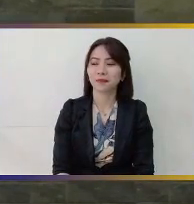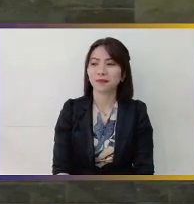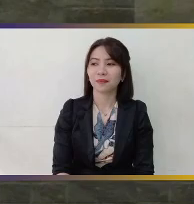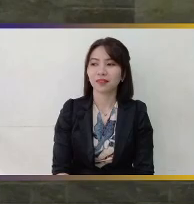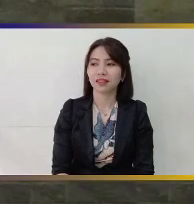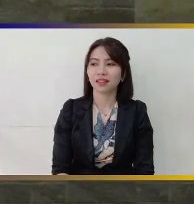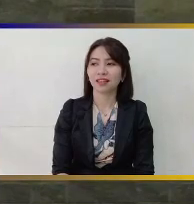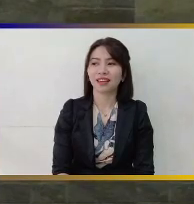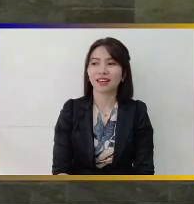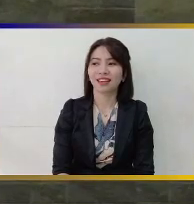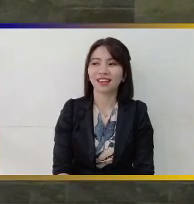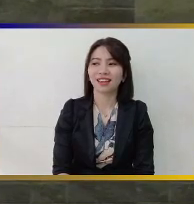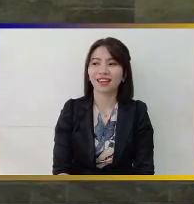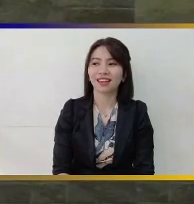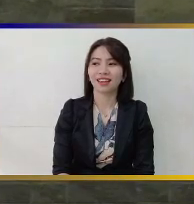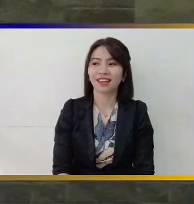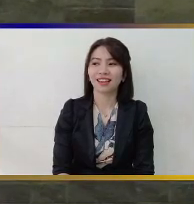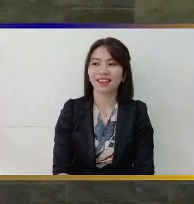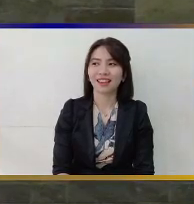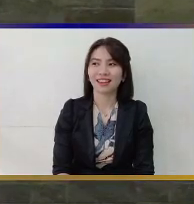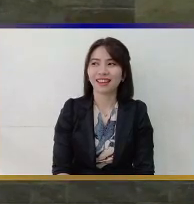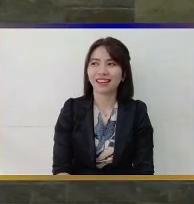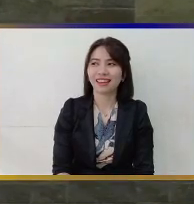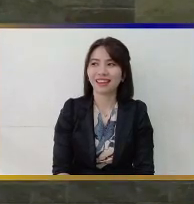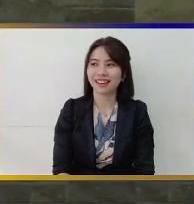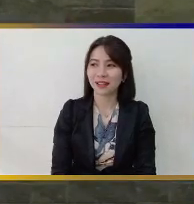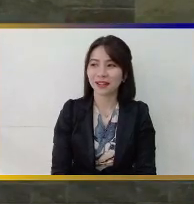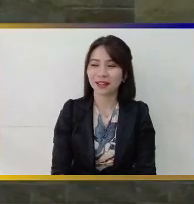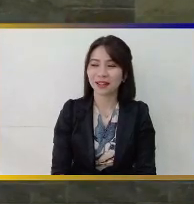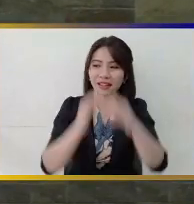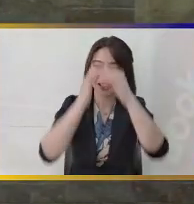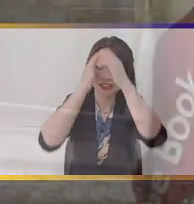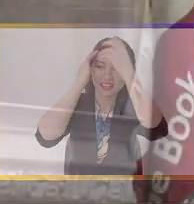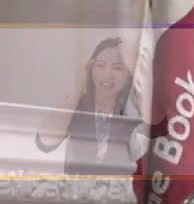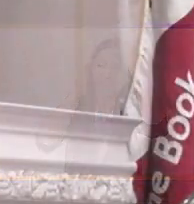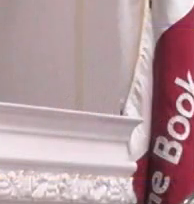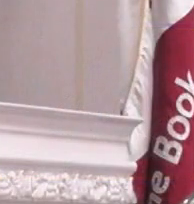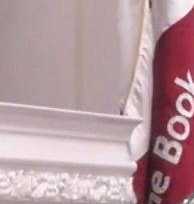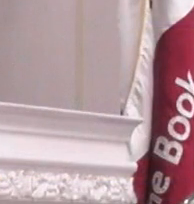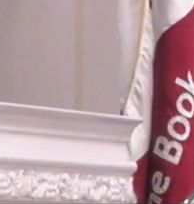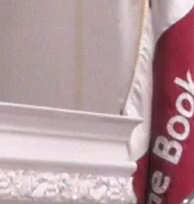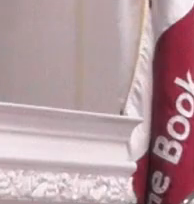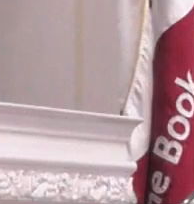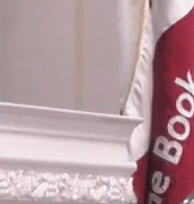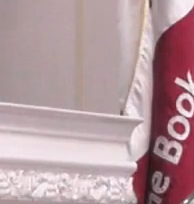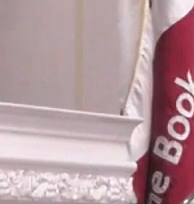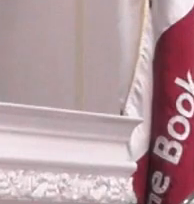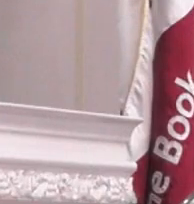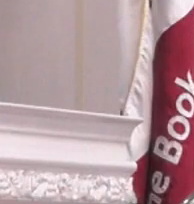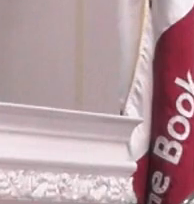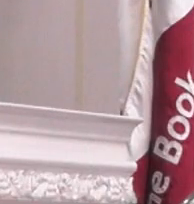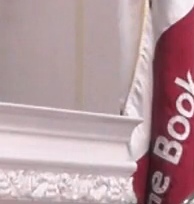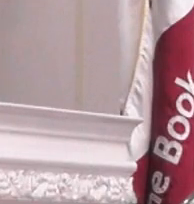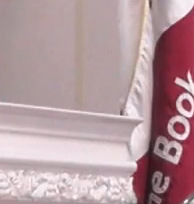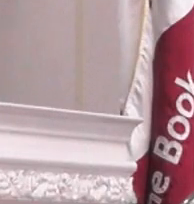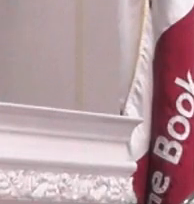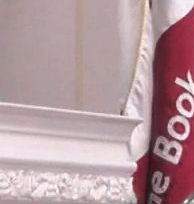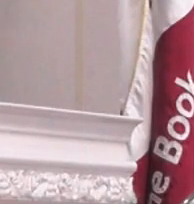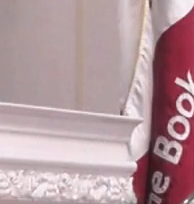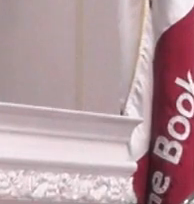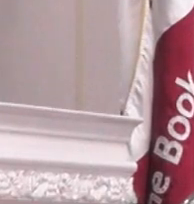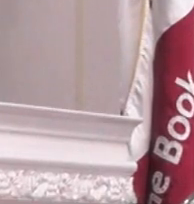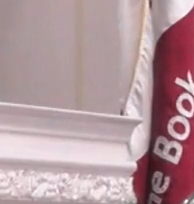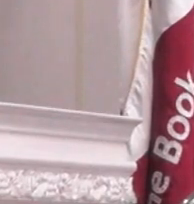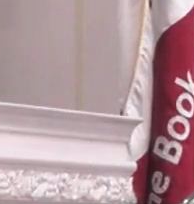Yeah. Sorry, di ba Rick? Yeah. Pero may nakikita lang siyang ganun. Pero ang sinasabi po ng Biblia is bowed.